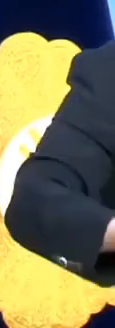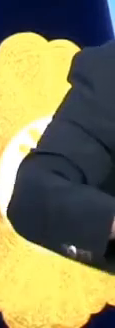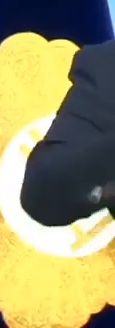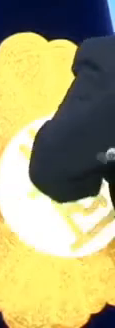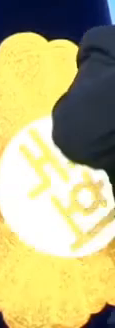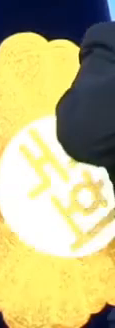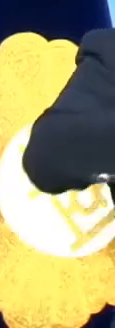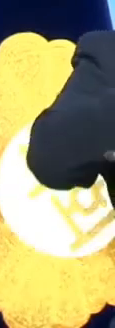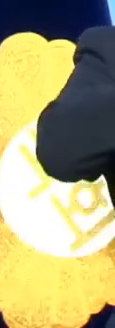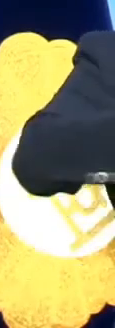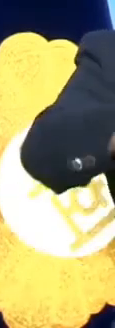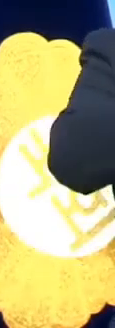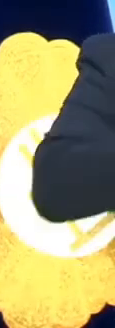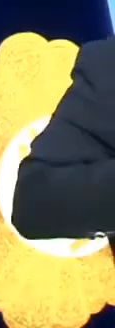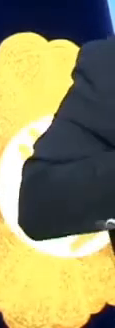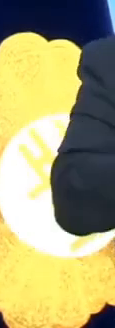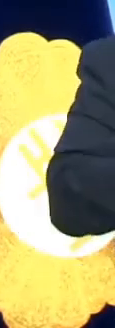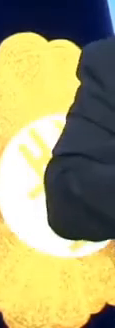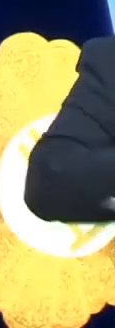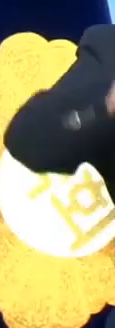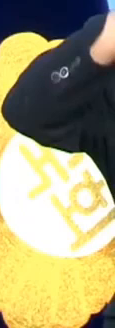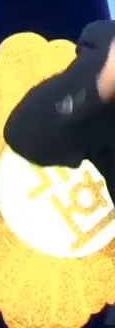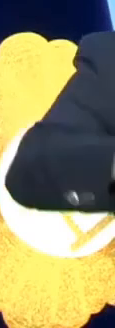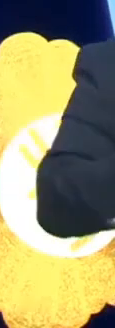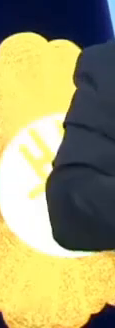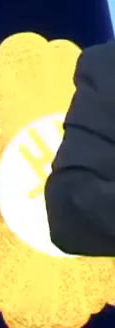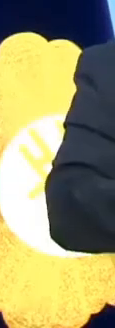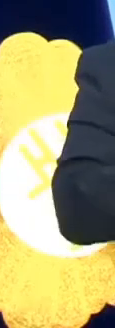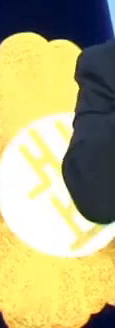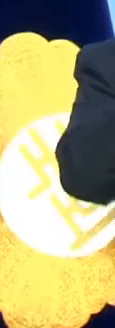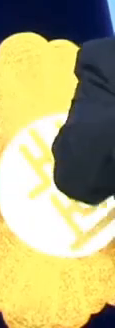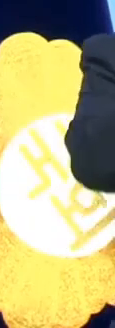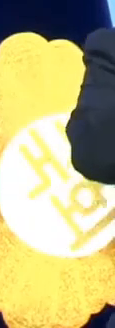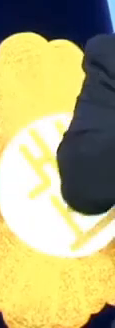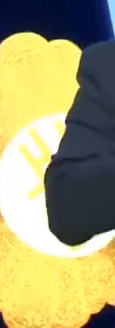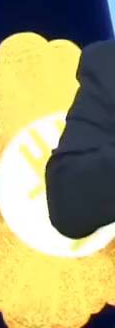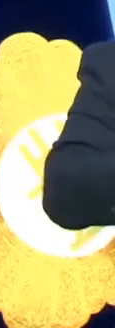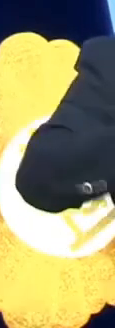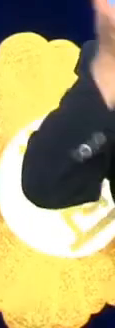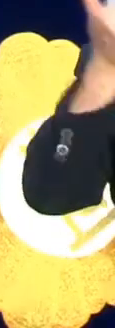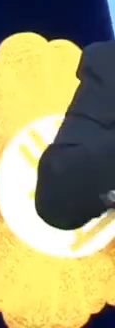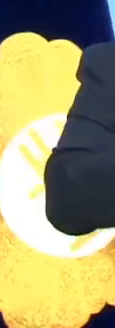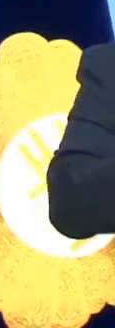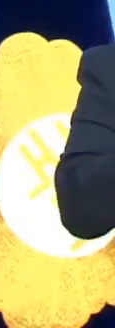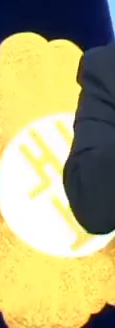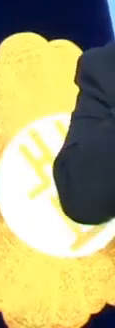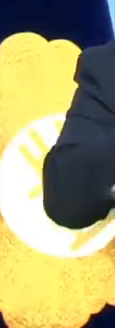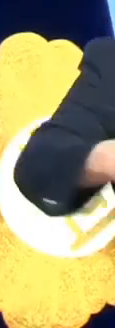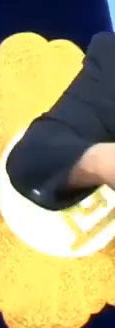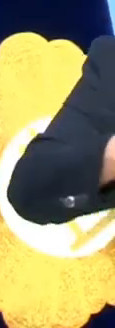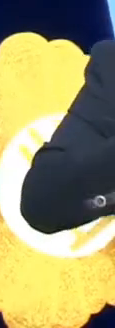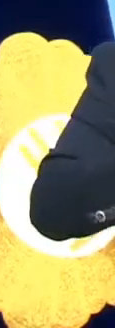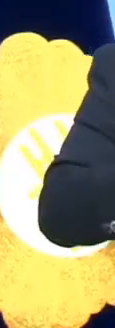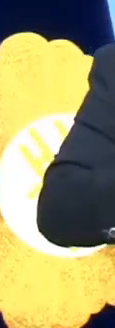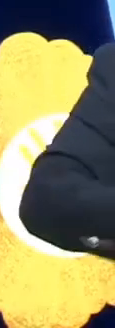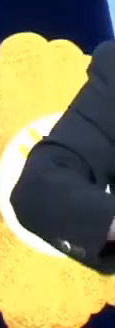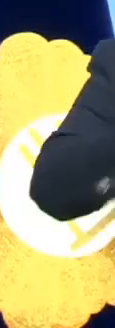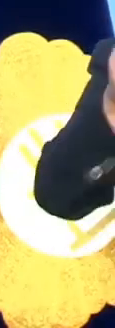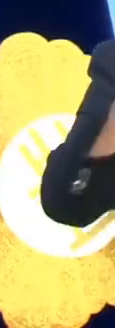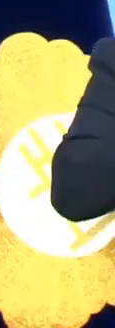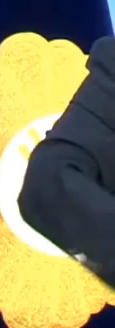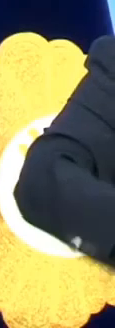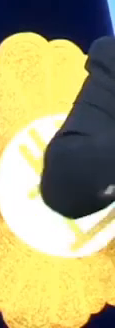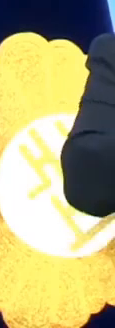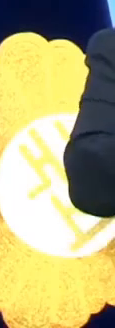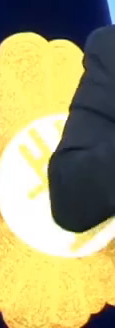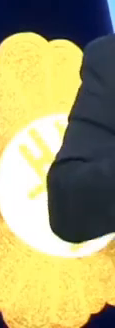기획재정위원회 회부된 상태입니다 인사청문회 법에 따라서 국회는 인사청문 요청한 2 제출된 날부터 20일 이내에